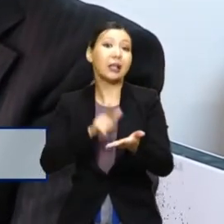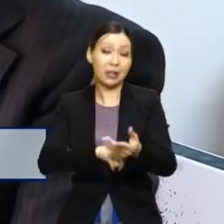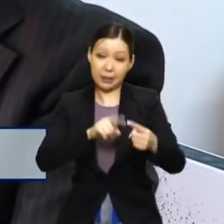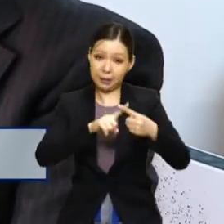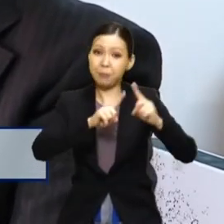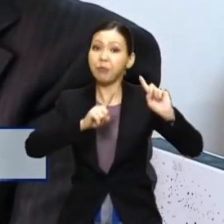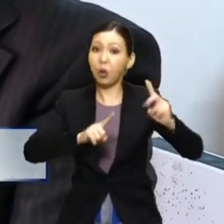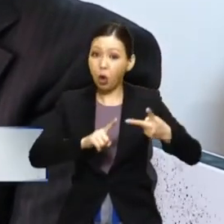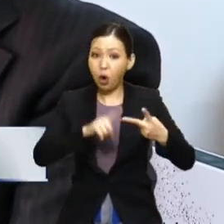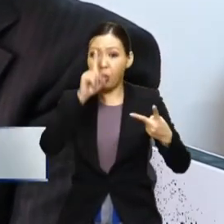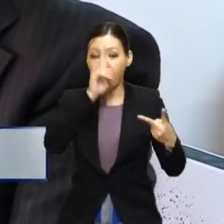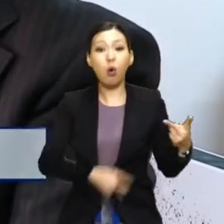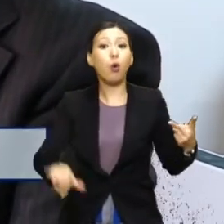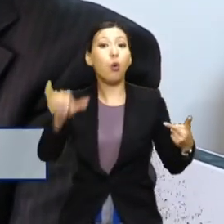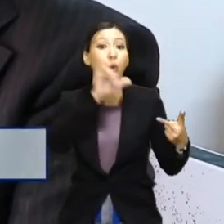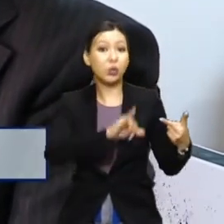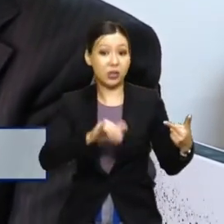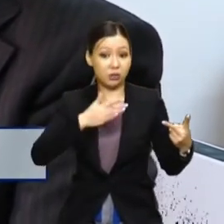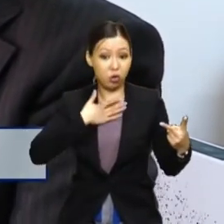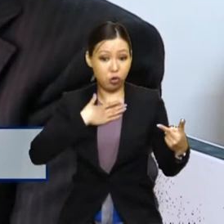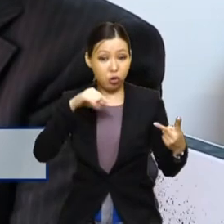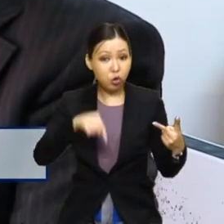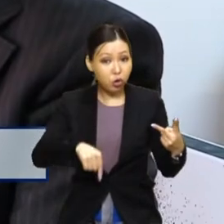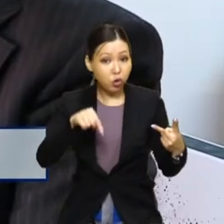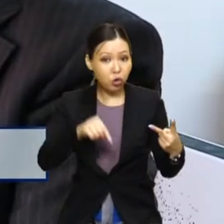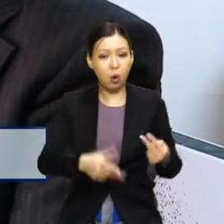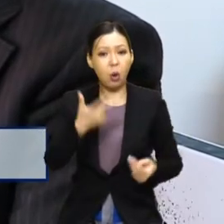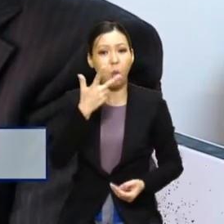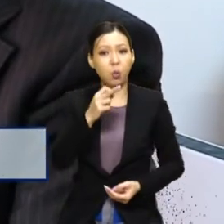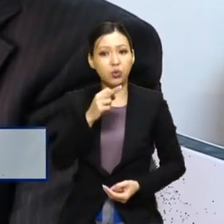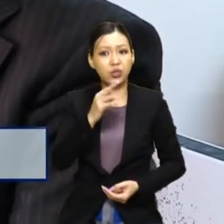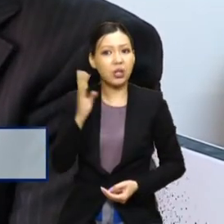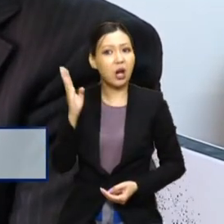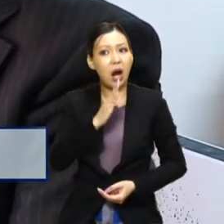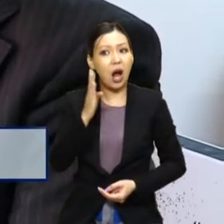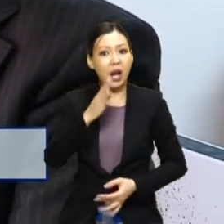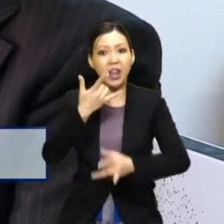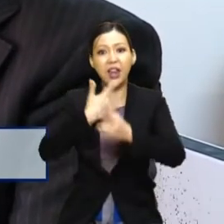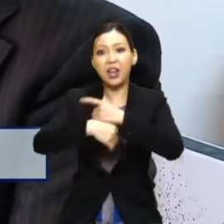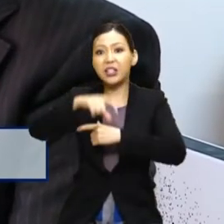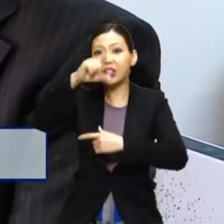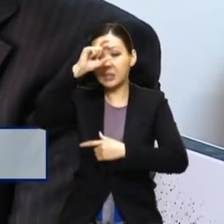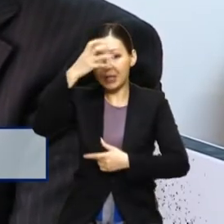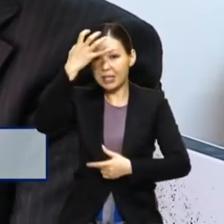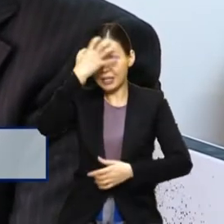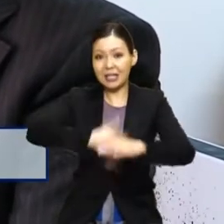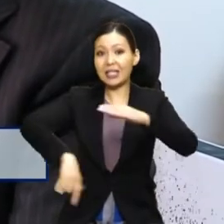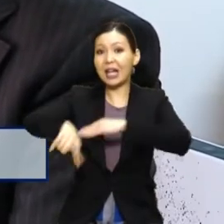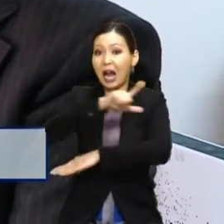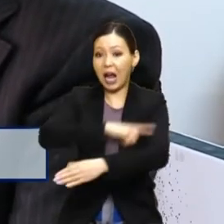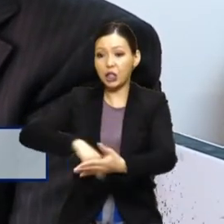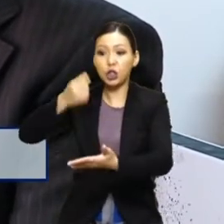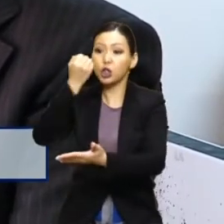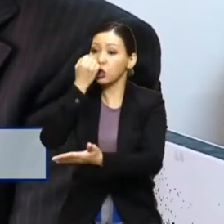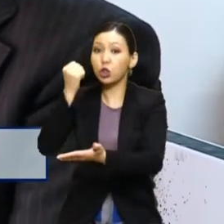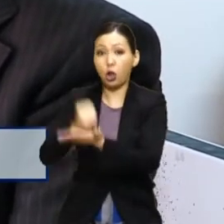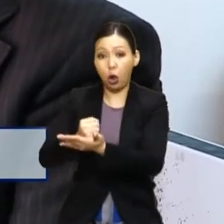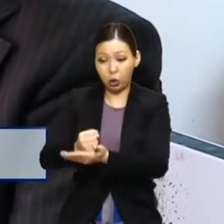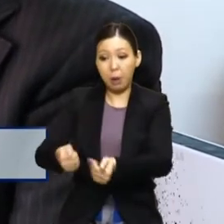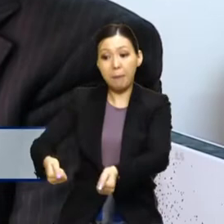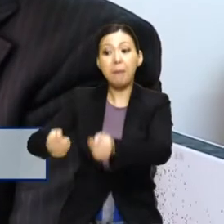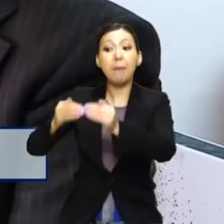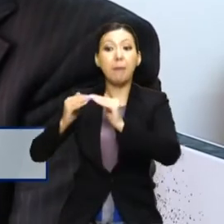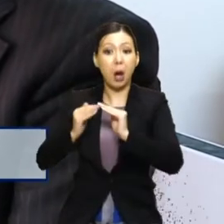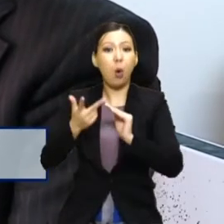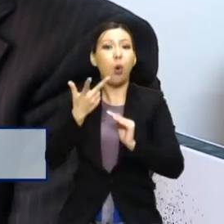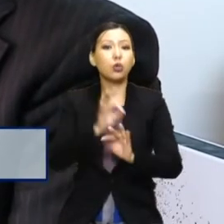Монгол улсын эрдэм Монгол улсад өнөөдөр 30 гаруй эрдэм нийтгээний одоо засгийн газрын тогтоолоор байгуулагдсан хүрээлэнгүүд